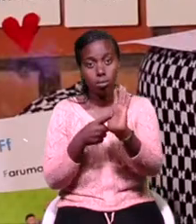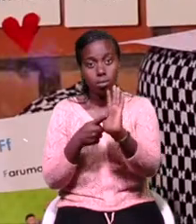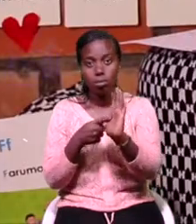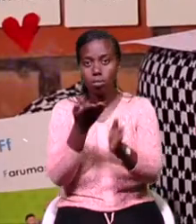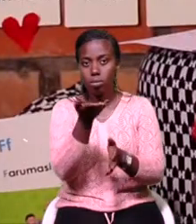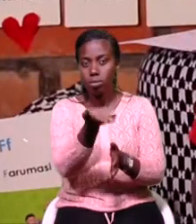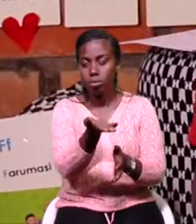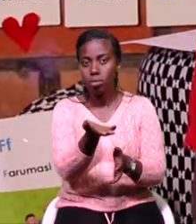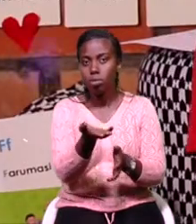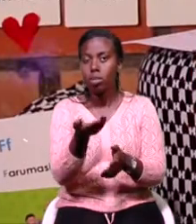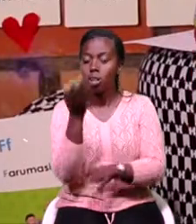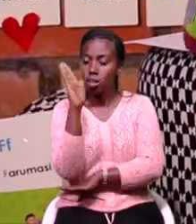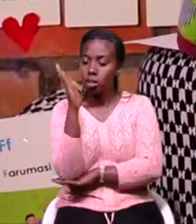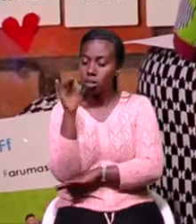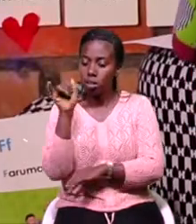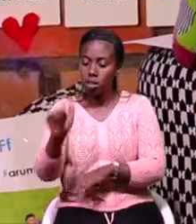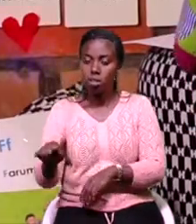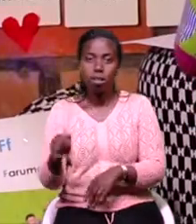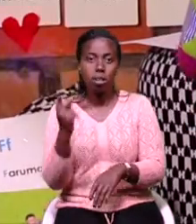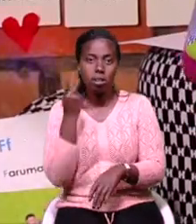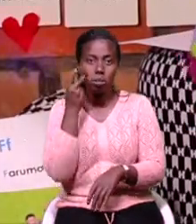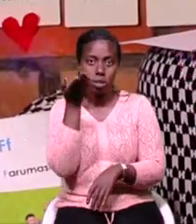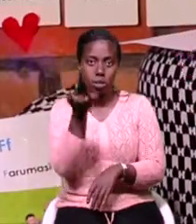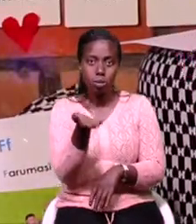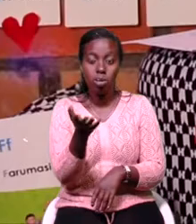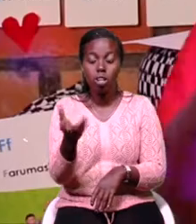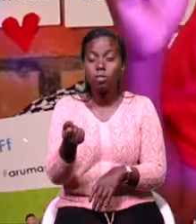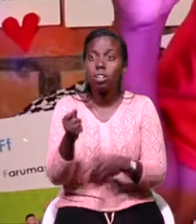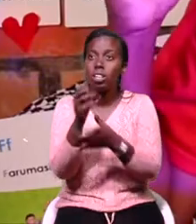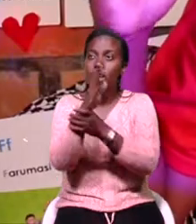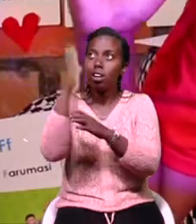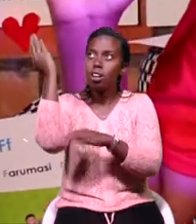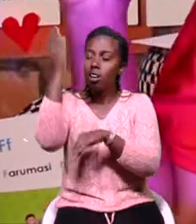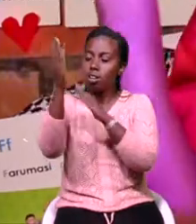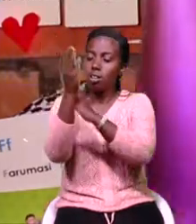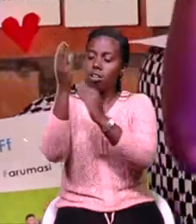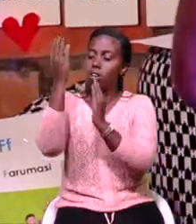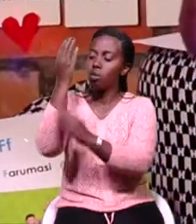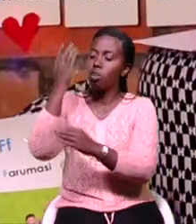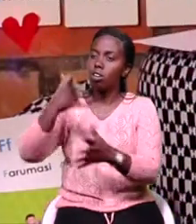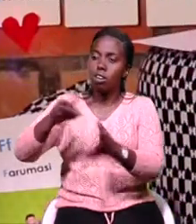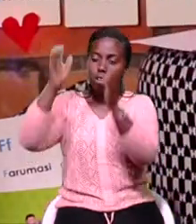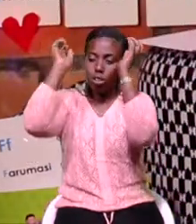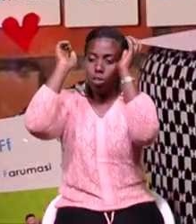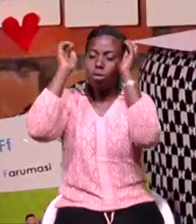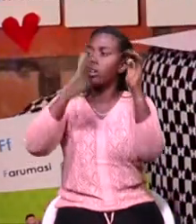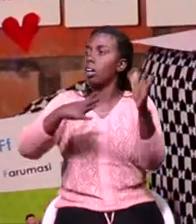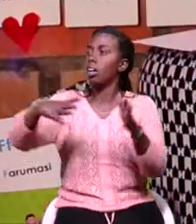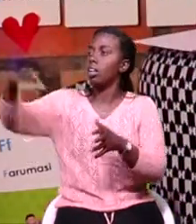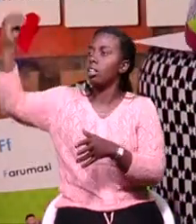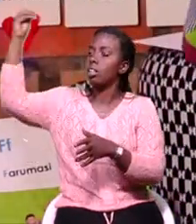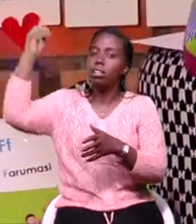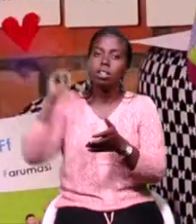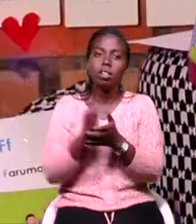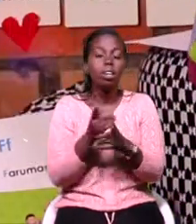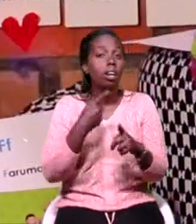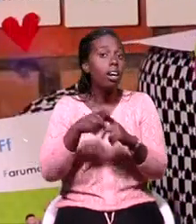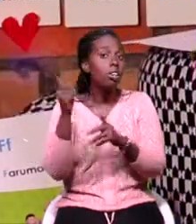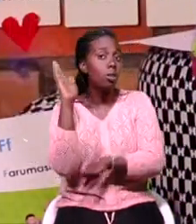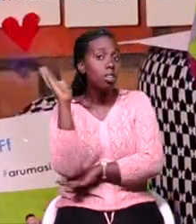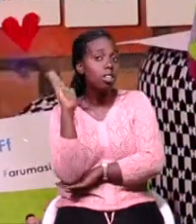igiti gisigara kingana gutyi afata ya mashami arayikorera arayatwara aragenda ariko